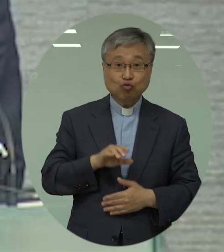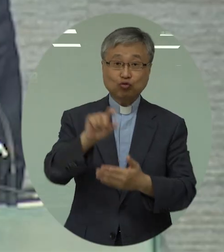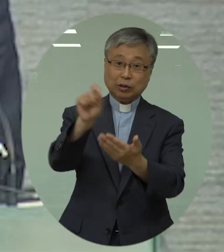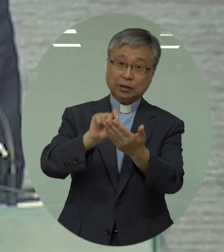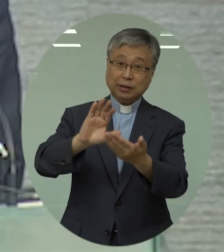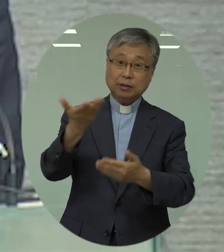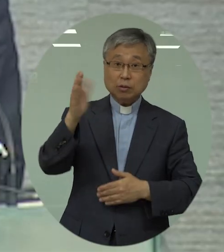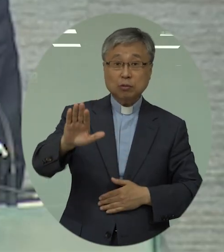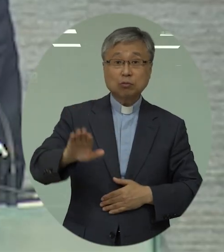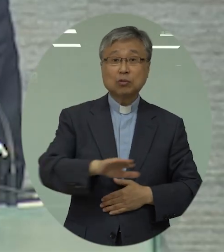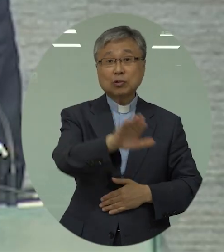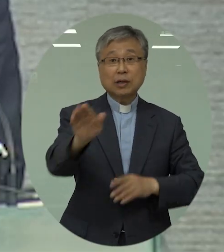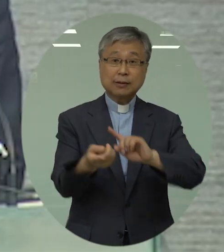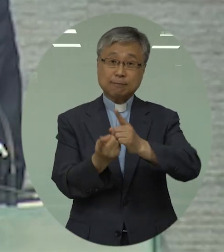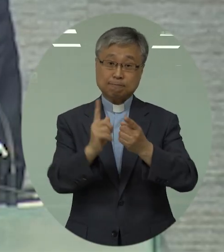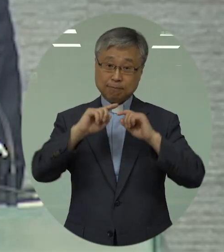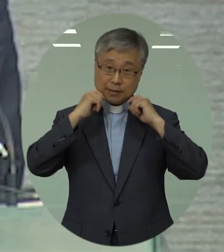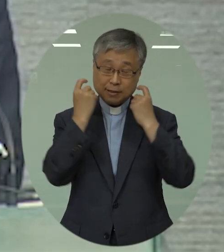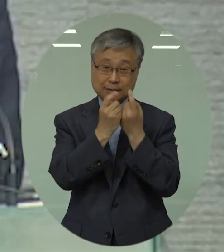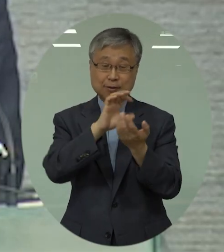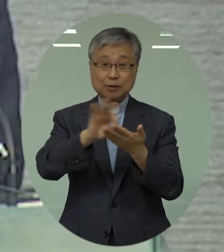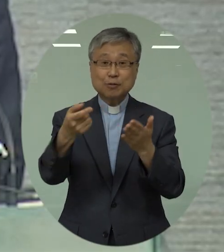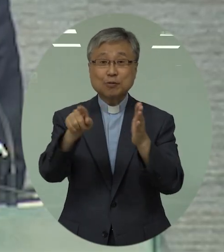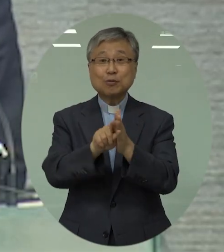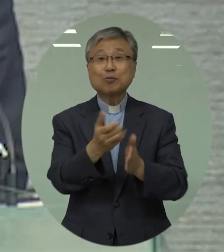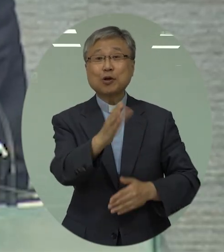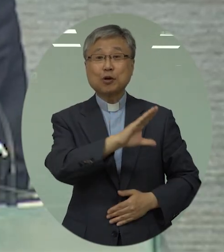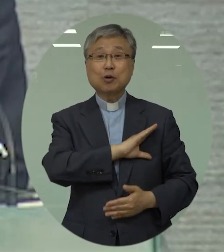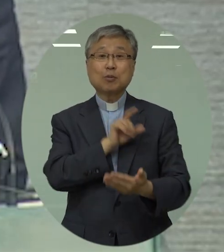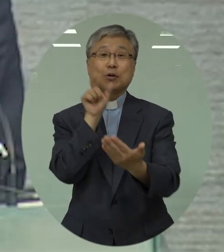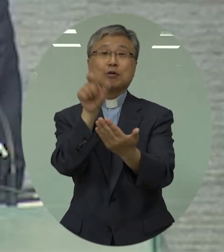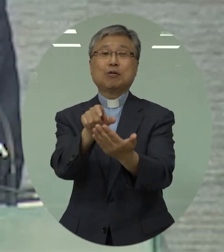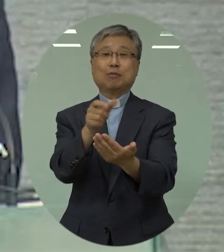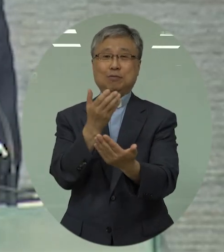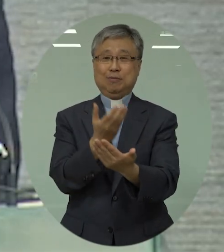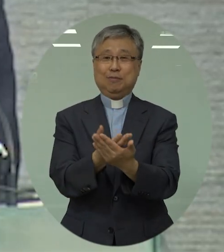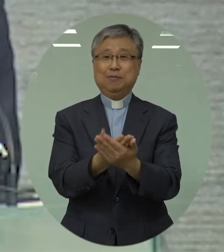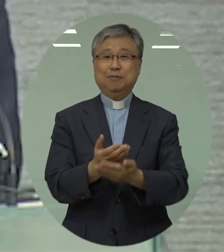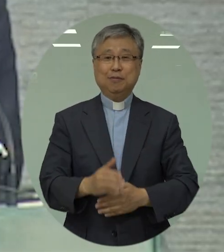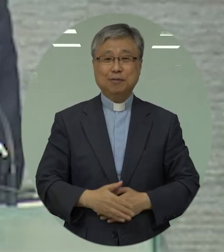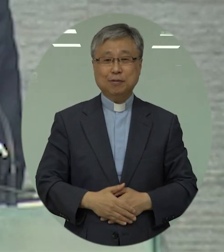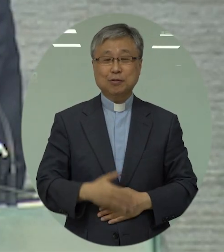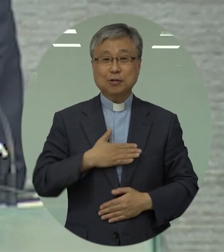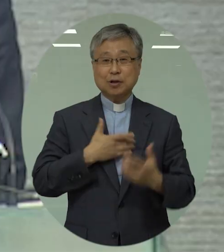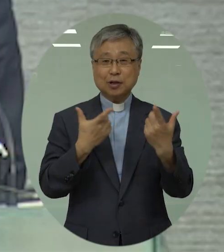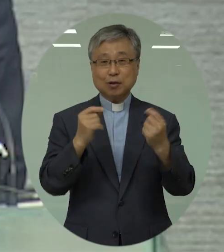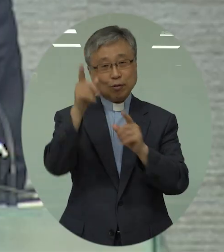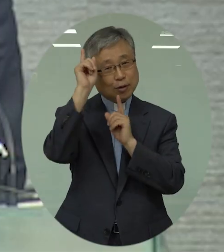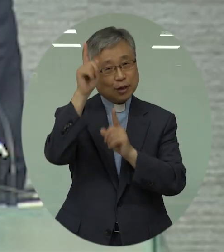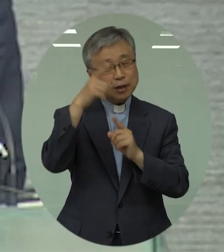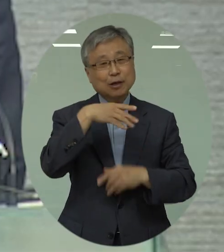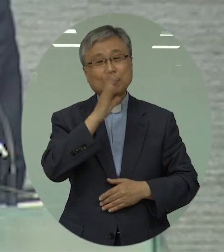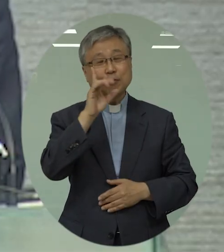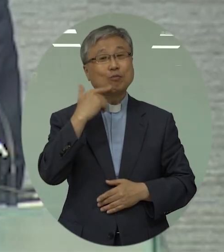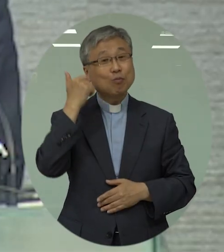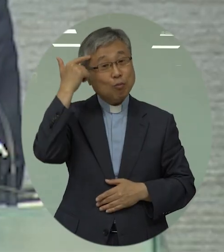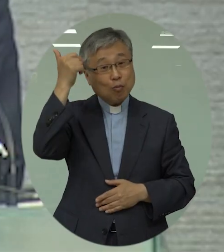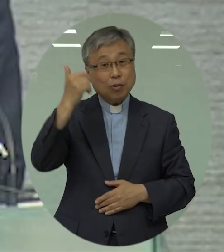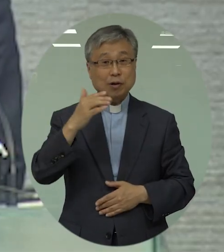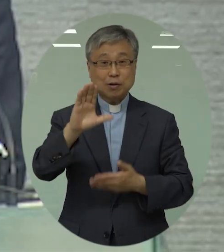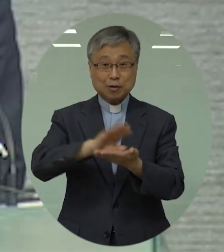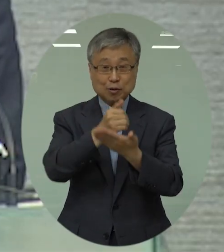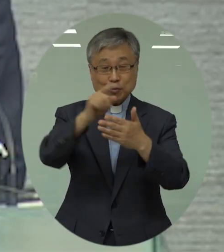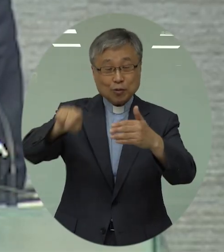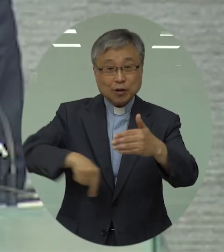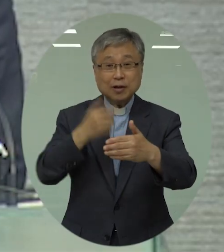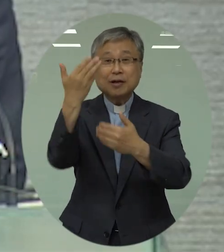써야겠지만 우리가 대신에 개인적으로 적용하기 위해서 여러분의 이름을 넣으라 이 말이에요. 여러분의 이름. 저 같은 경우에는 이동원이 그리스도